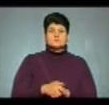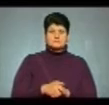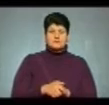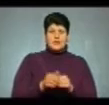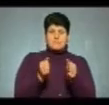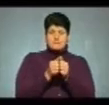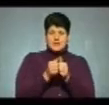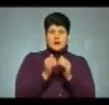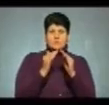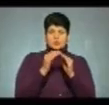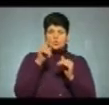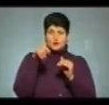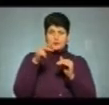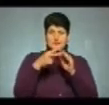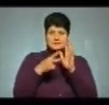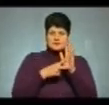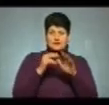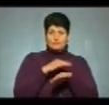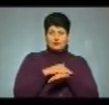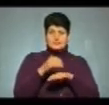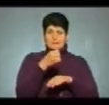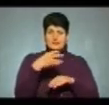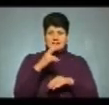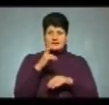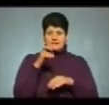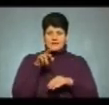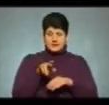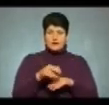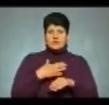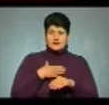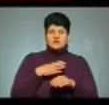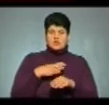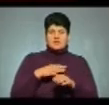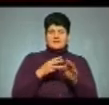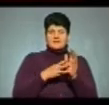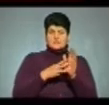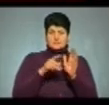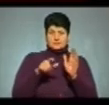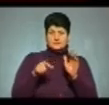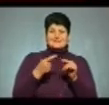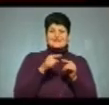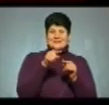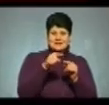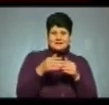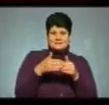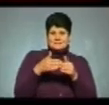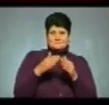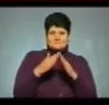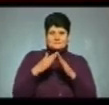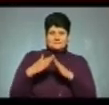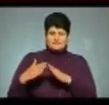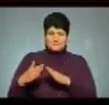Біля будинку номер 17 на вулиці 15 квітня нас уже чекали восьмеро мешканців цієї та прилеглих